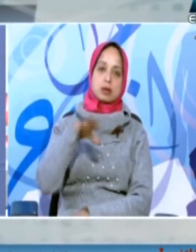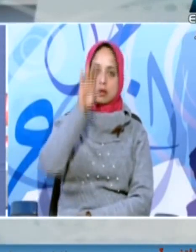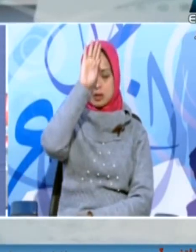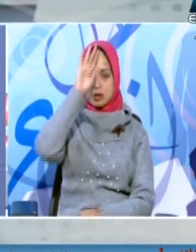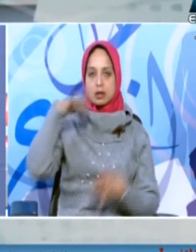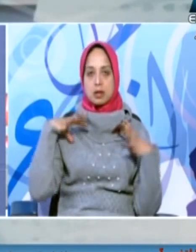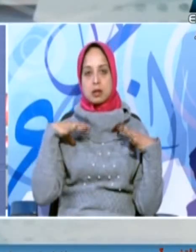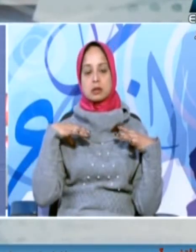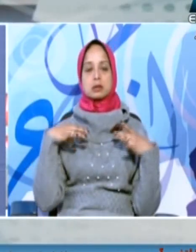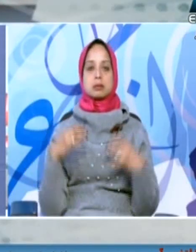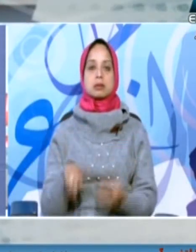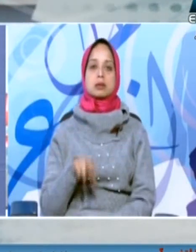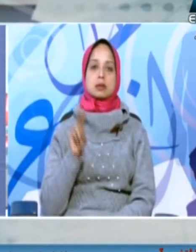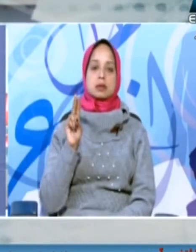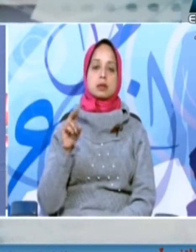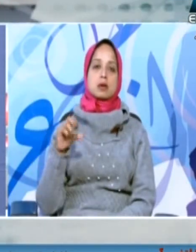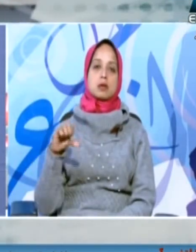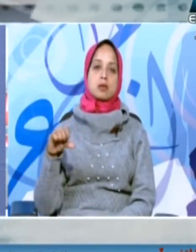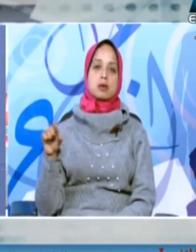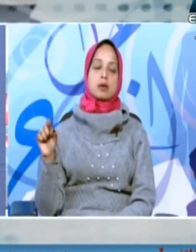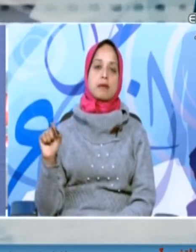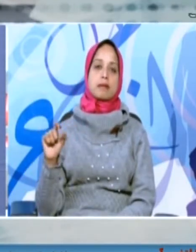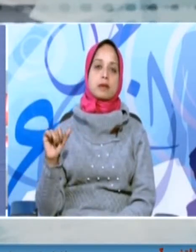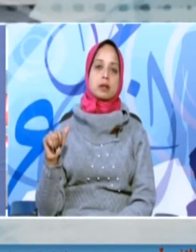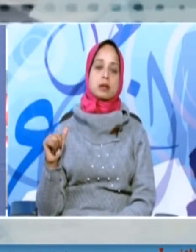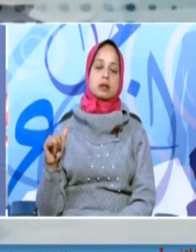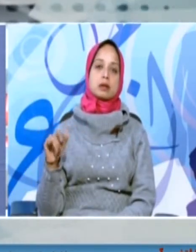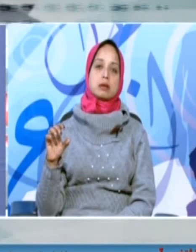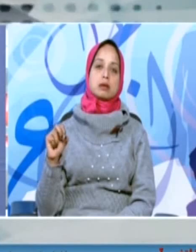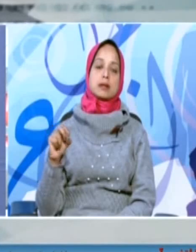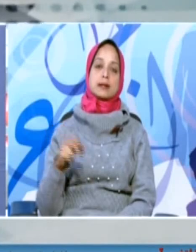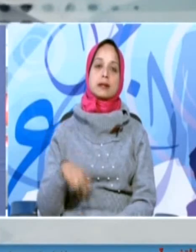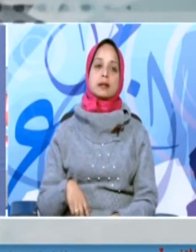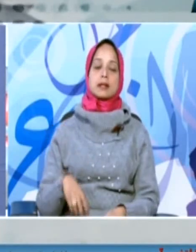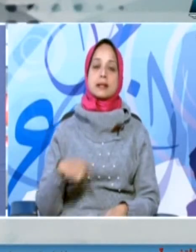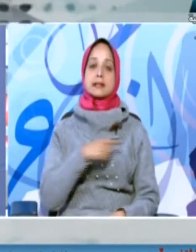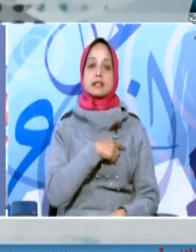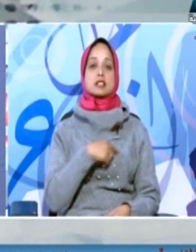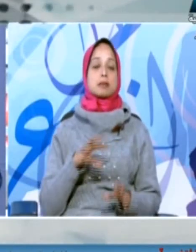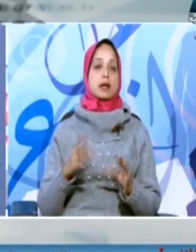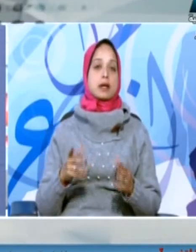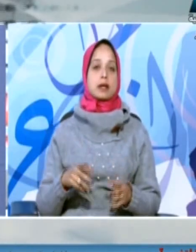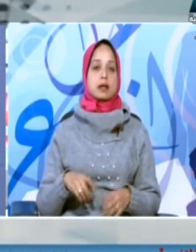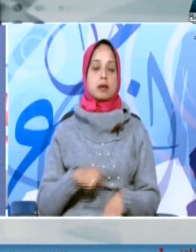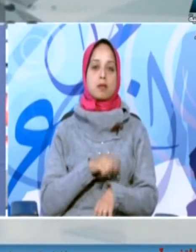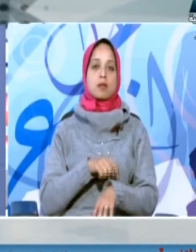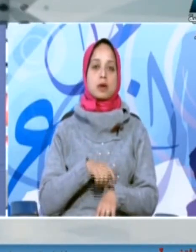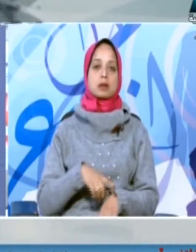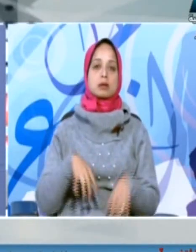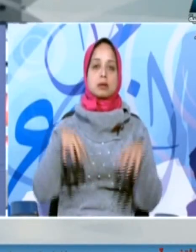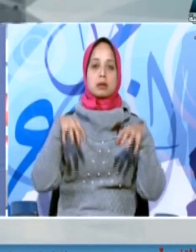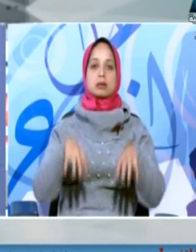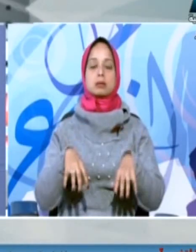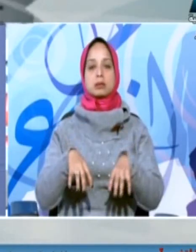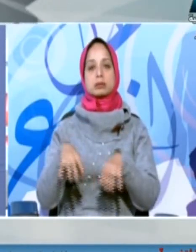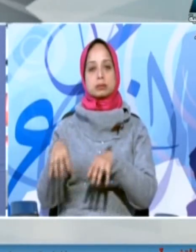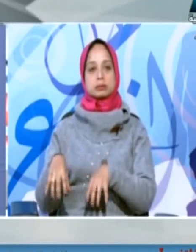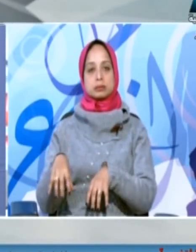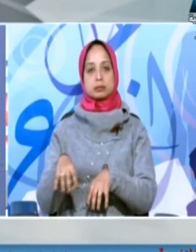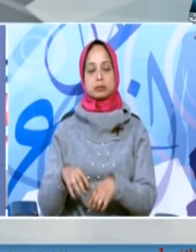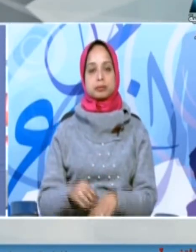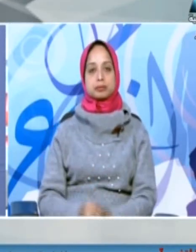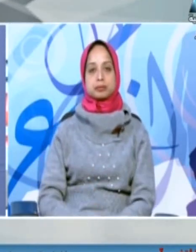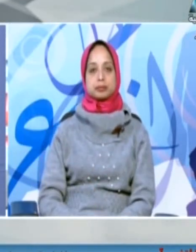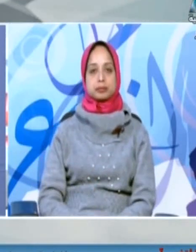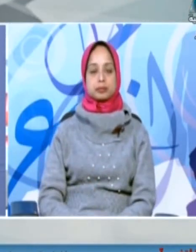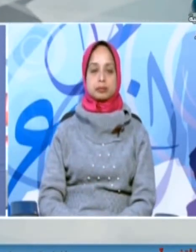اللي بيسموها مرحله الكمون. معايا يا فاطمه؟ ايوه تمام. اكتبي يا فاطمه، انت معاك قلم ولا معاكيش؟ لا معايا. اكتبي يا فاطمه